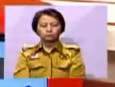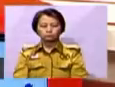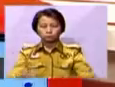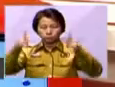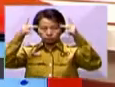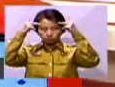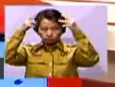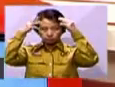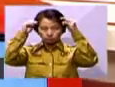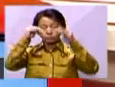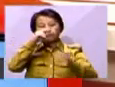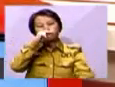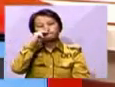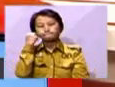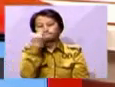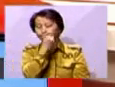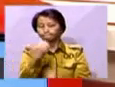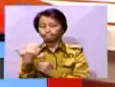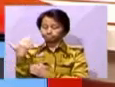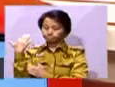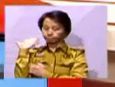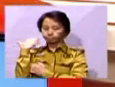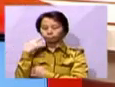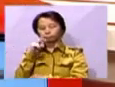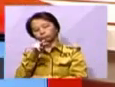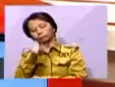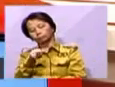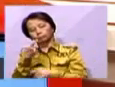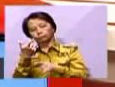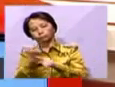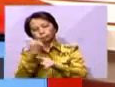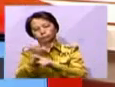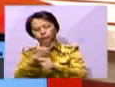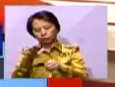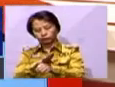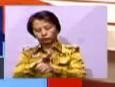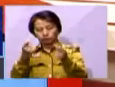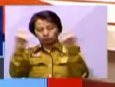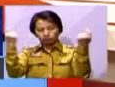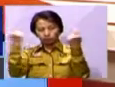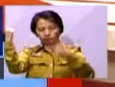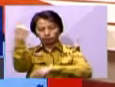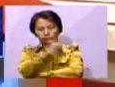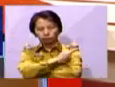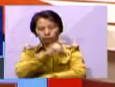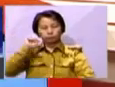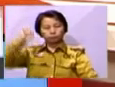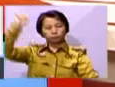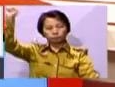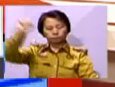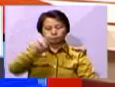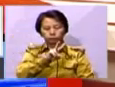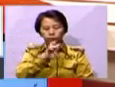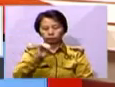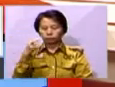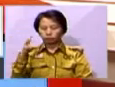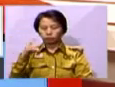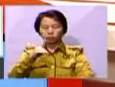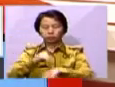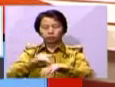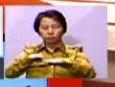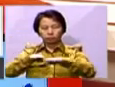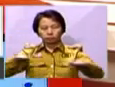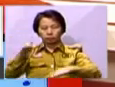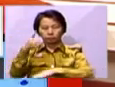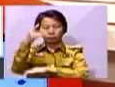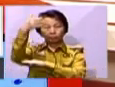Perdana Menteri Dato' Seri Najib Tun Razak pagi tadi menyaksikan raktai penuh sambutan Hari Kebangsaan 2017 di